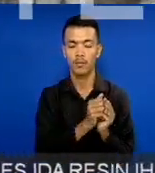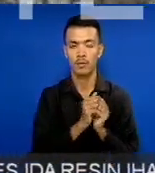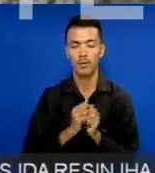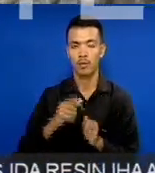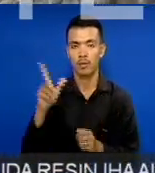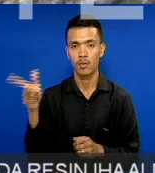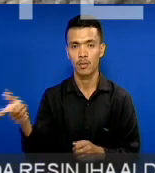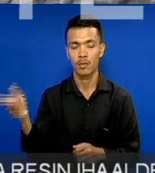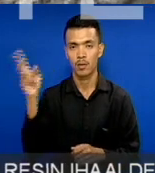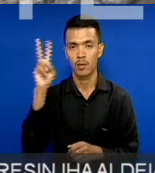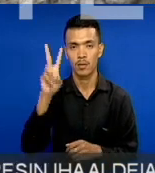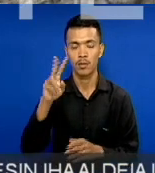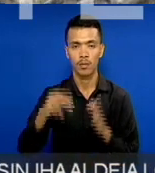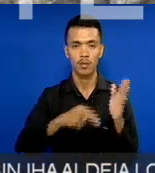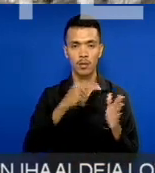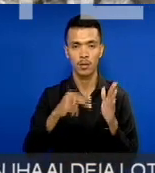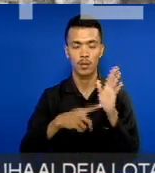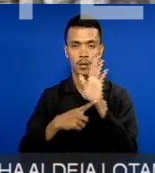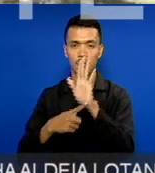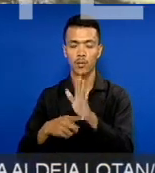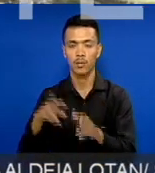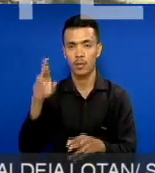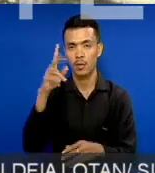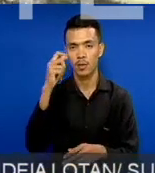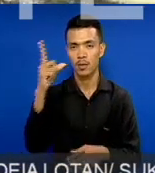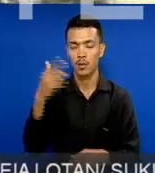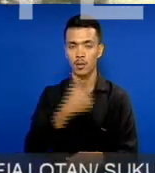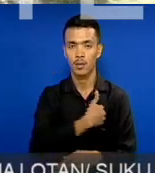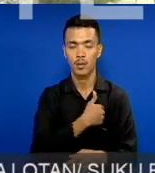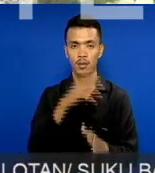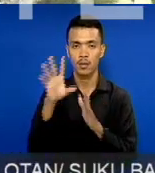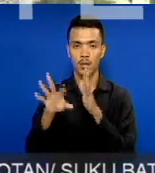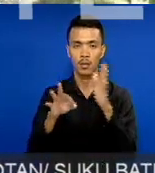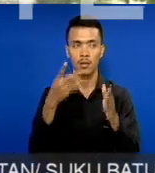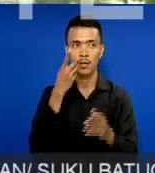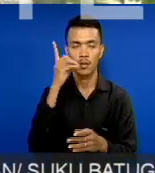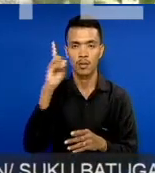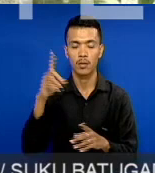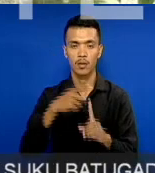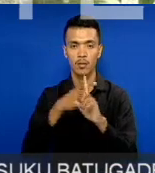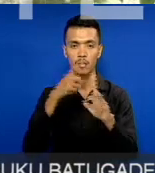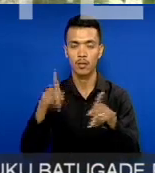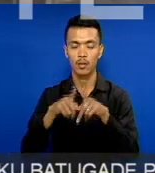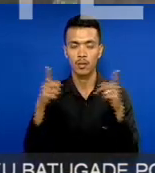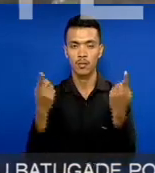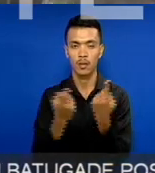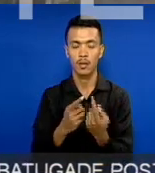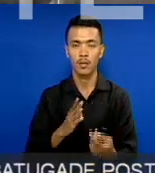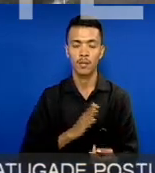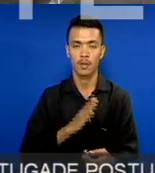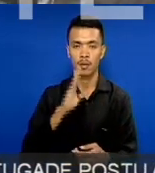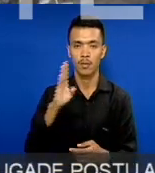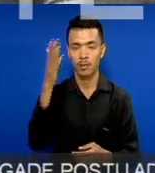resing rua. To notícia ne divulga. Artatel estreu queta declaração russi parte companhia Balibofura tamba